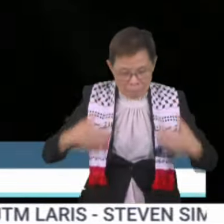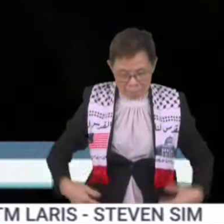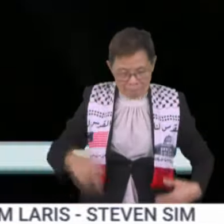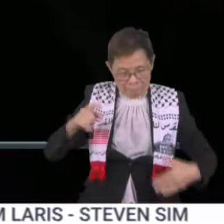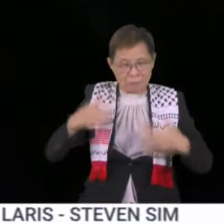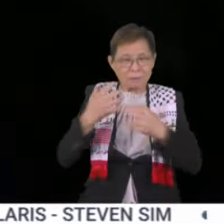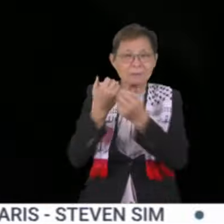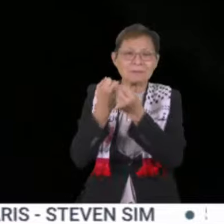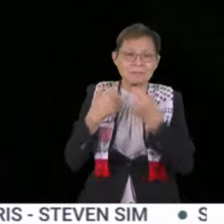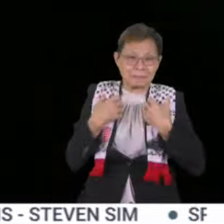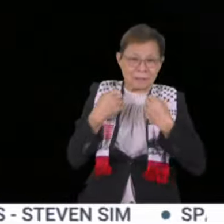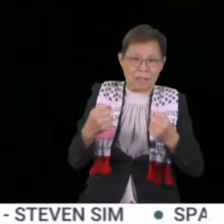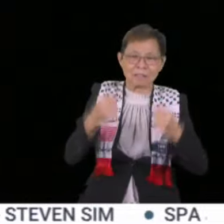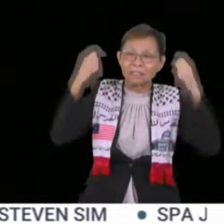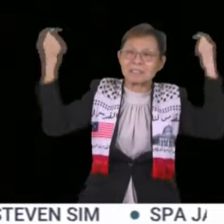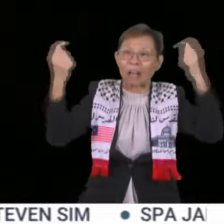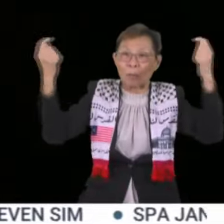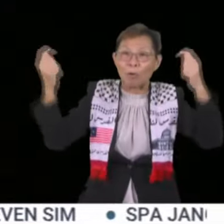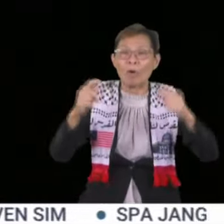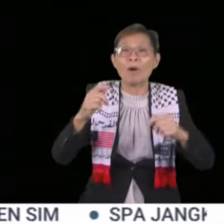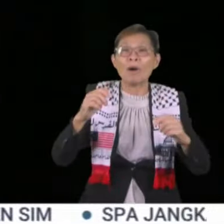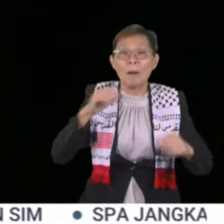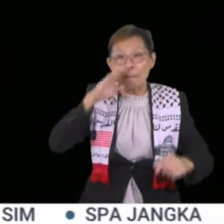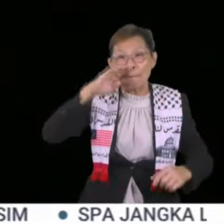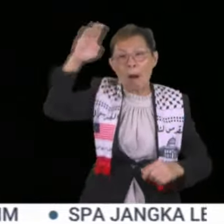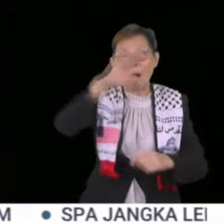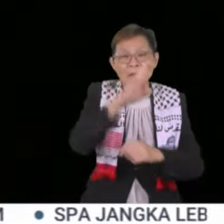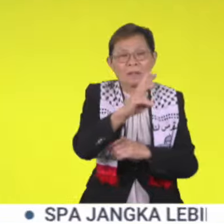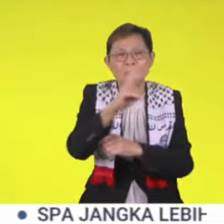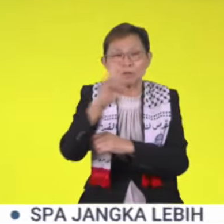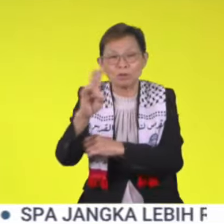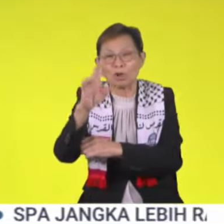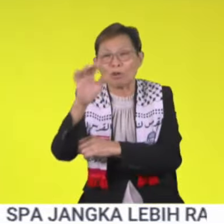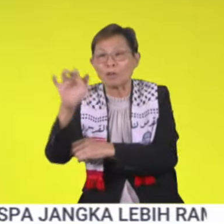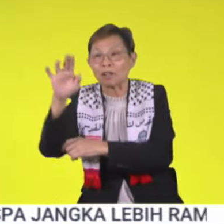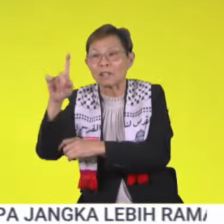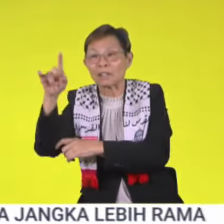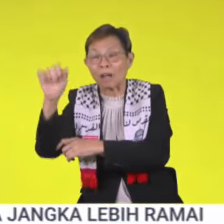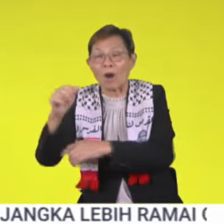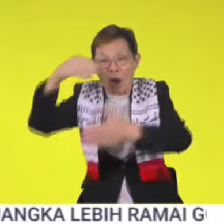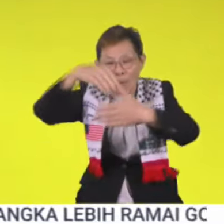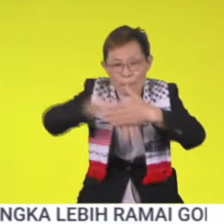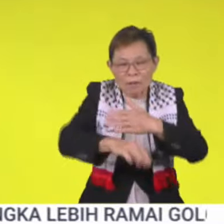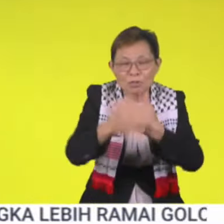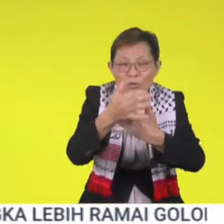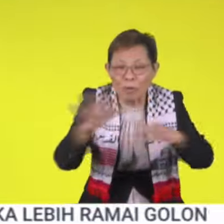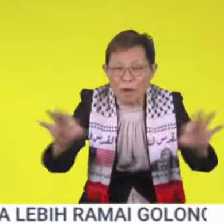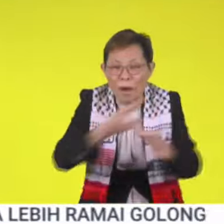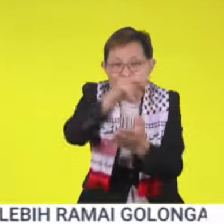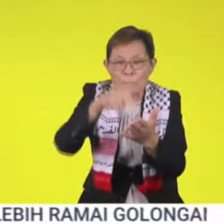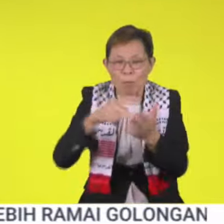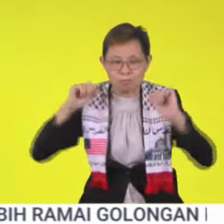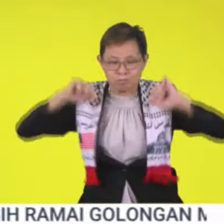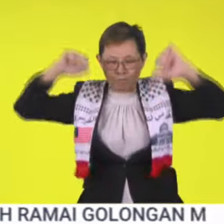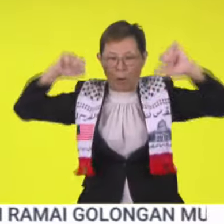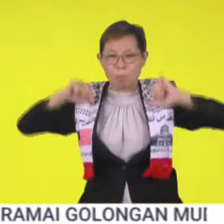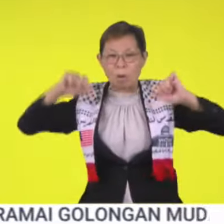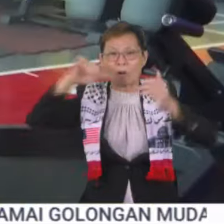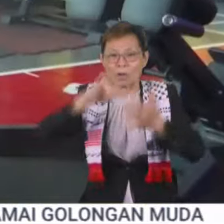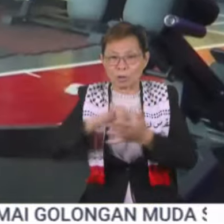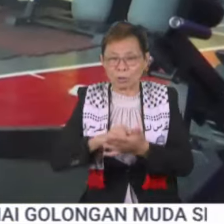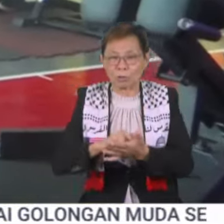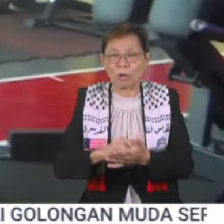Sempena sambutan Hari Kebangsaan ke-67 tahun ini, Firdaus turut menawarkan kemasukan percuma ke pusat gimnasium